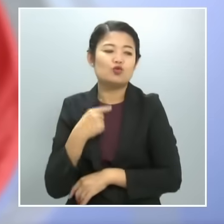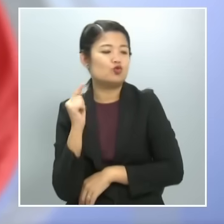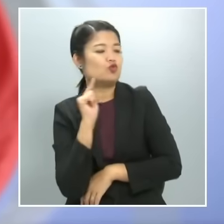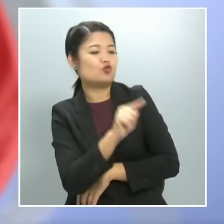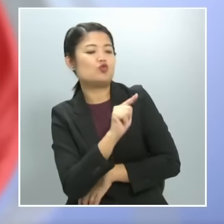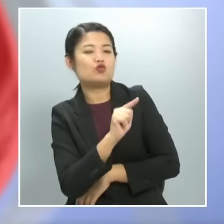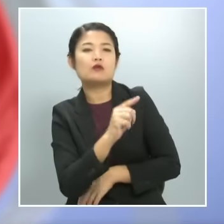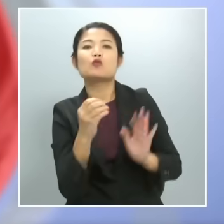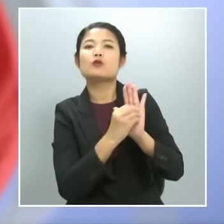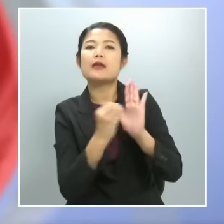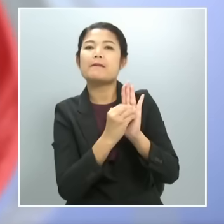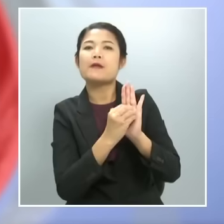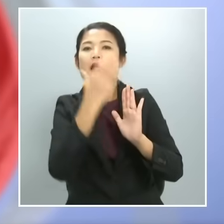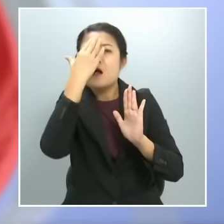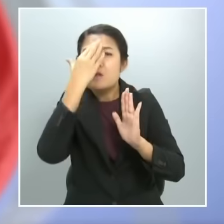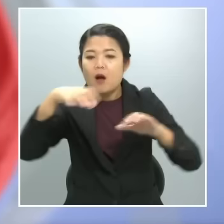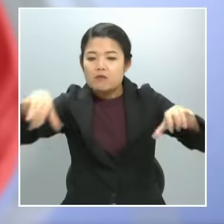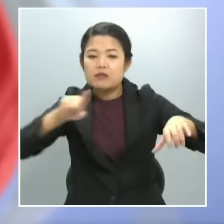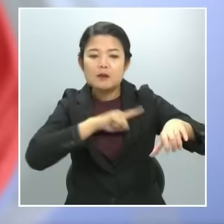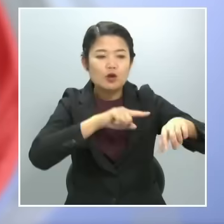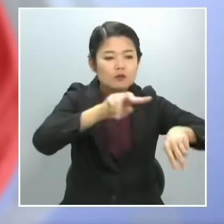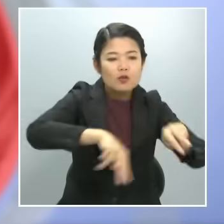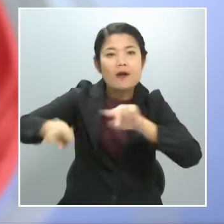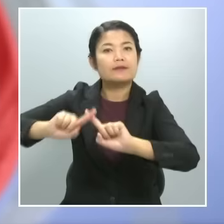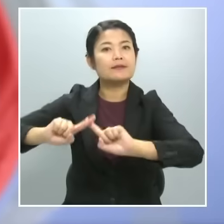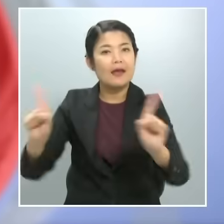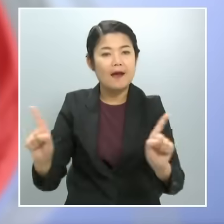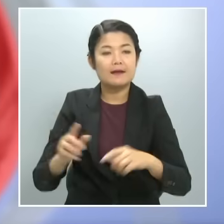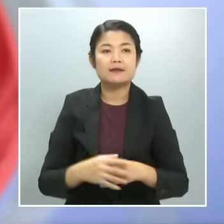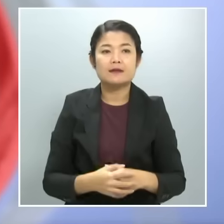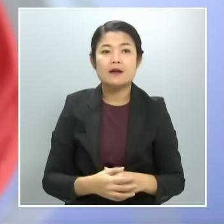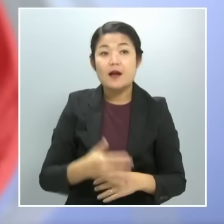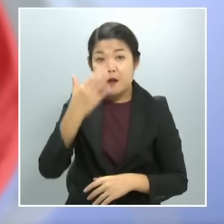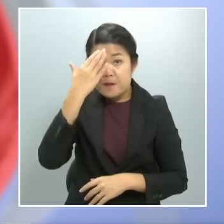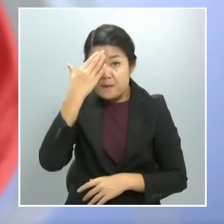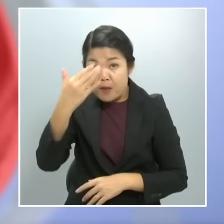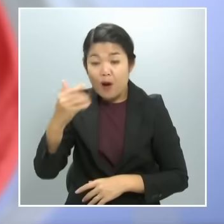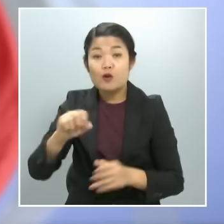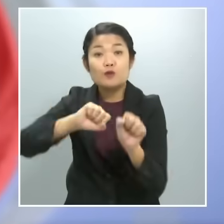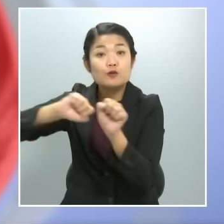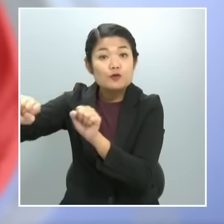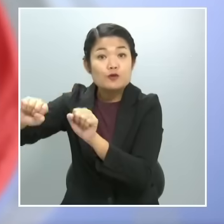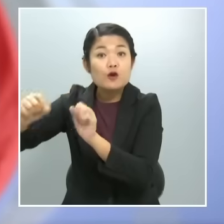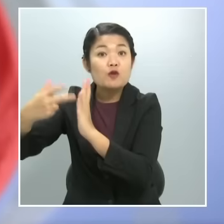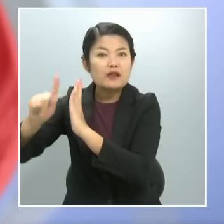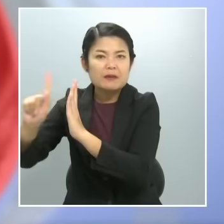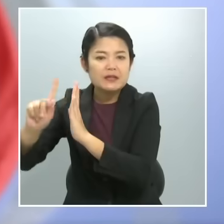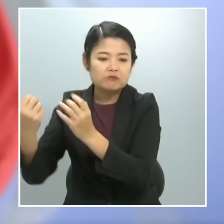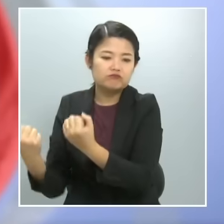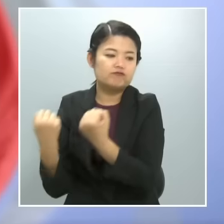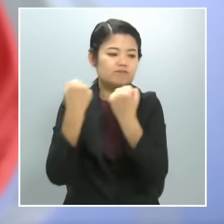แจ้งที่บางกอกใหญ่เพราะไม่ใช่คนคนละเขตกันค่ะเพราะว่าตอนเกิดเหตุก็คือมามาถึงทางมาส่งที่กรุงเทพฯอ่ะค่ะ